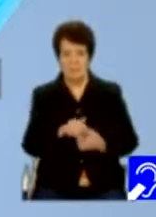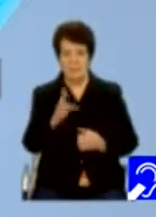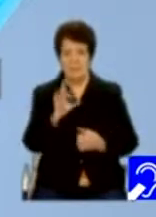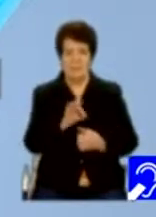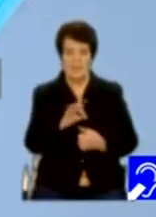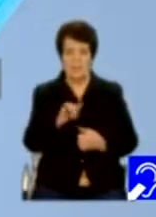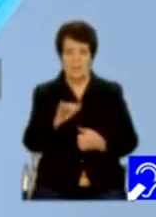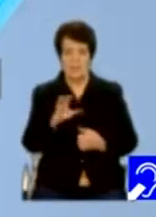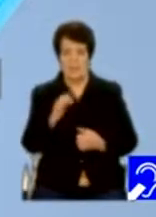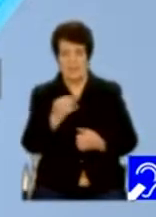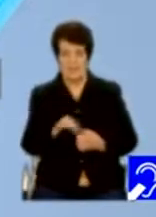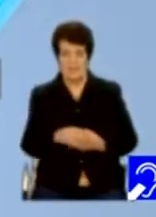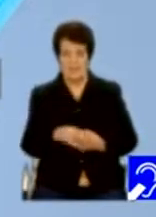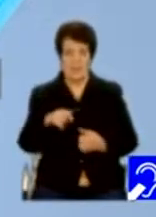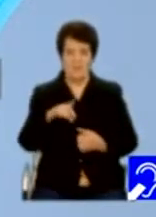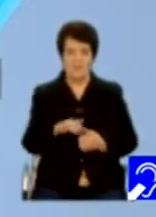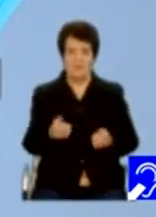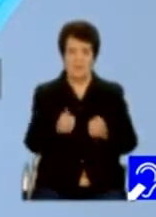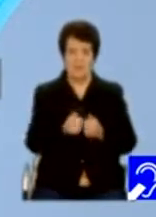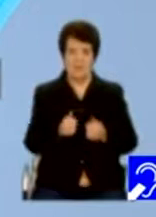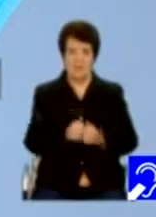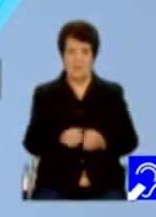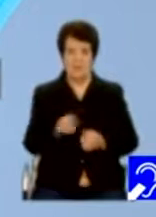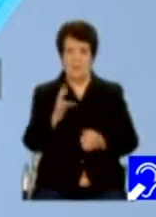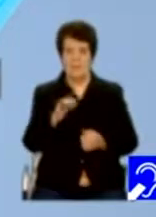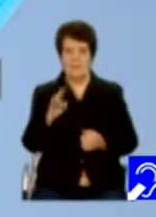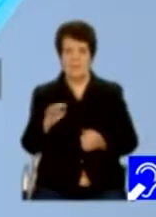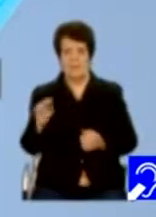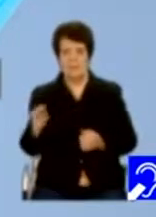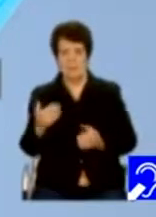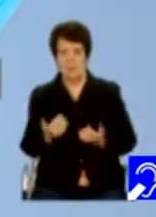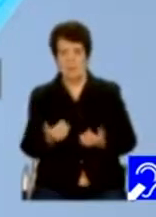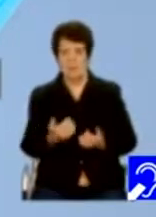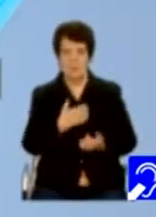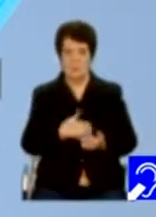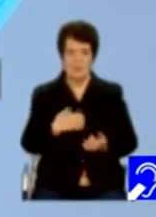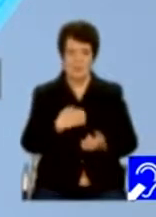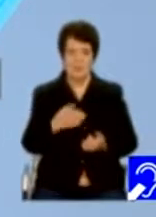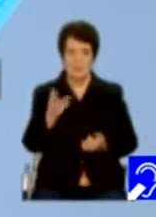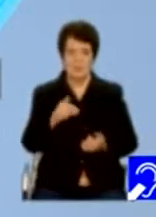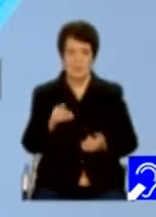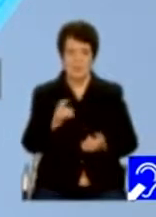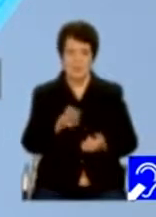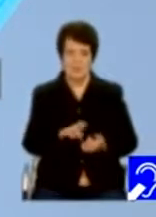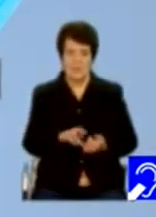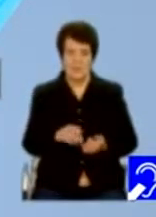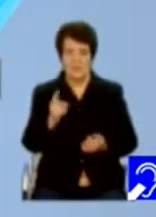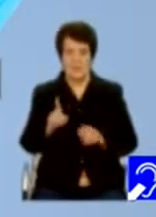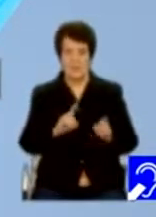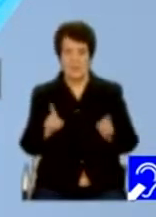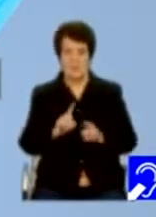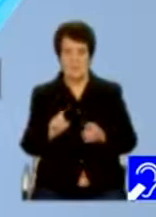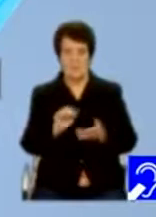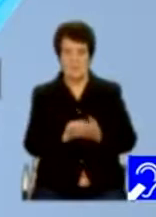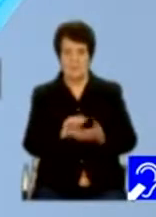Renato Usatăi, am ieșit cu colega mea Nina Cereteu, actual este primarul orașului Drochia, am ieșit într-o conferință de